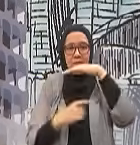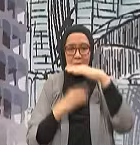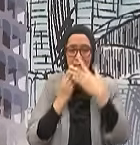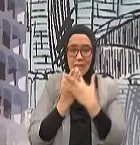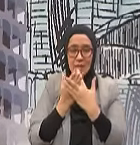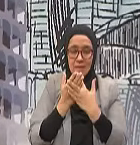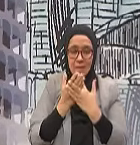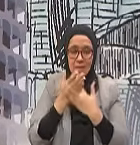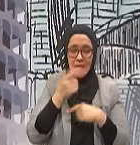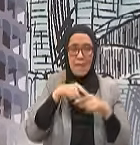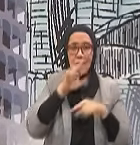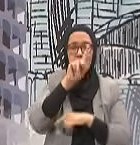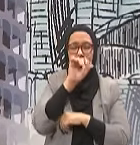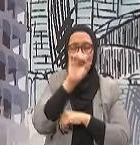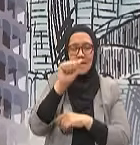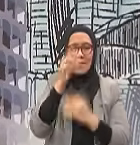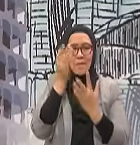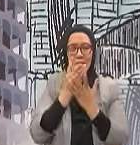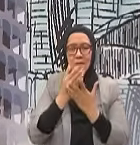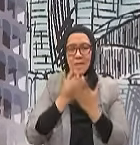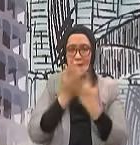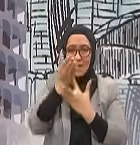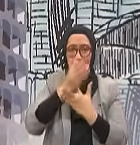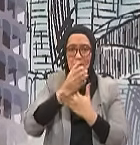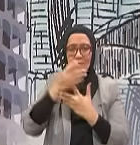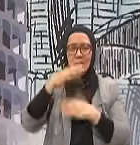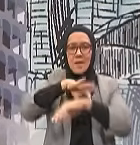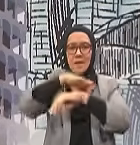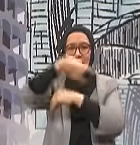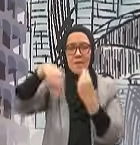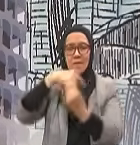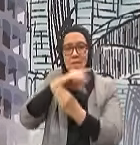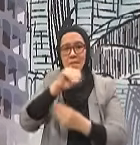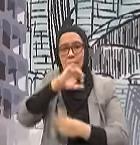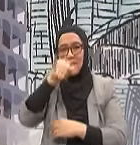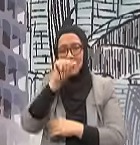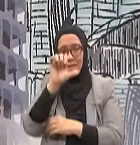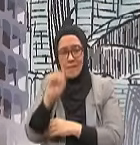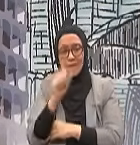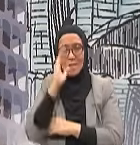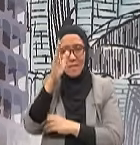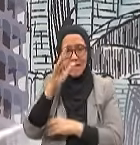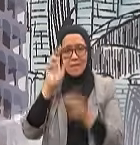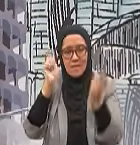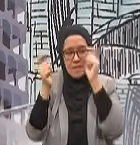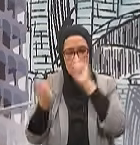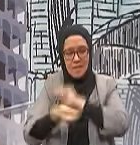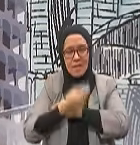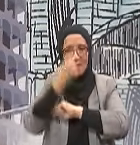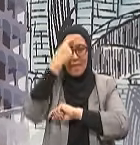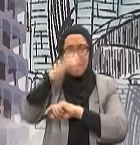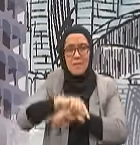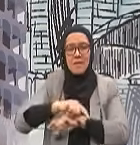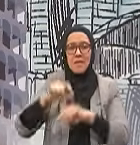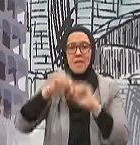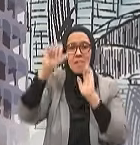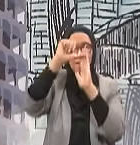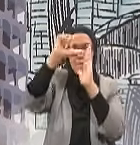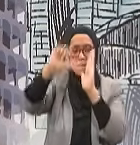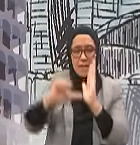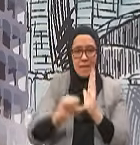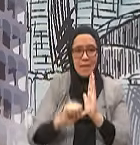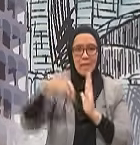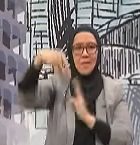dalam sekitar atau dj's nyasar kan untuk membentangkan pindahan atau quality alam sekitar 1574 pada suku